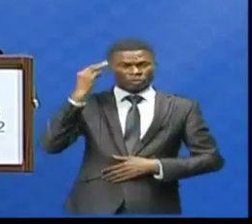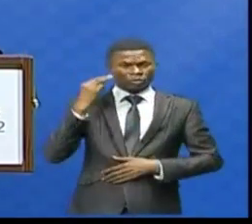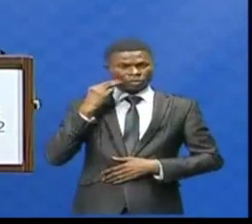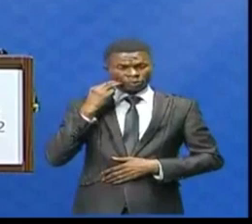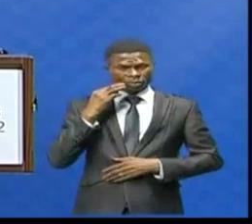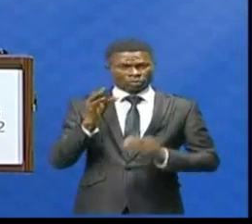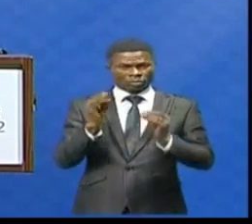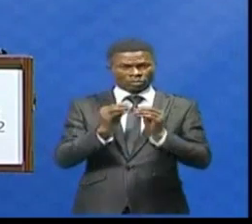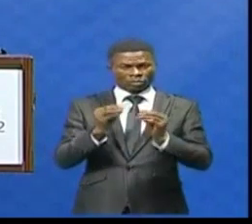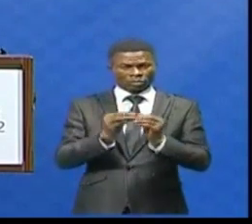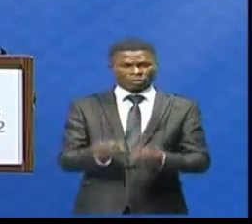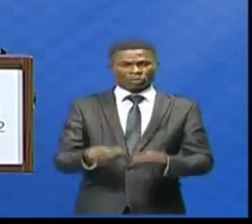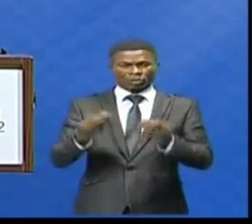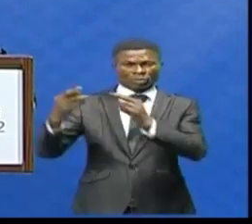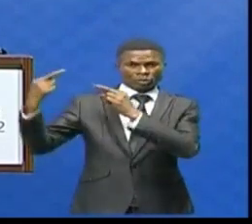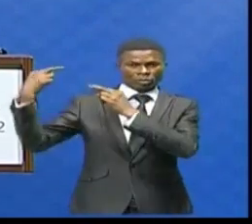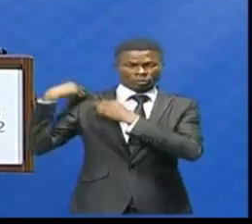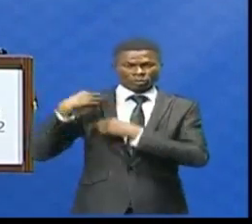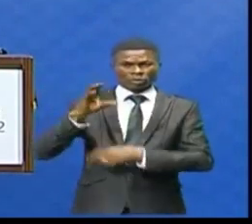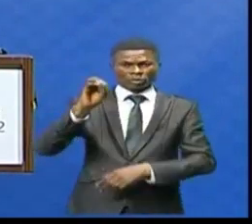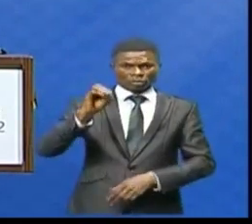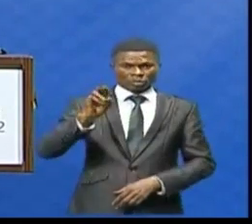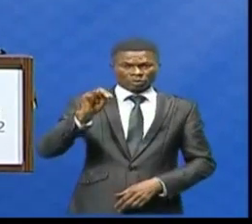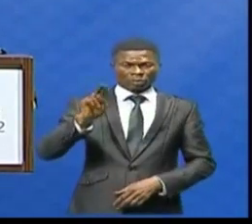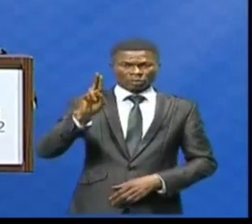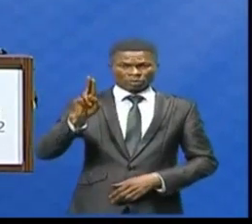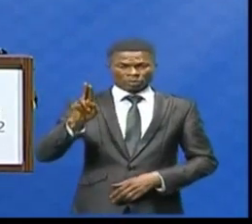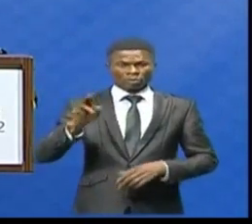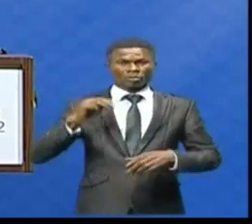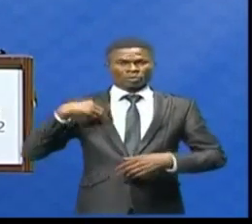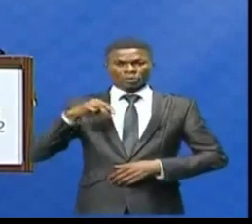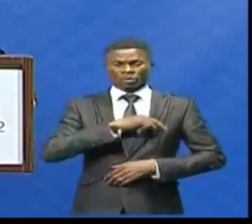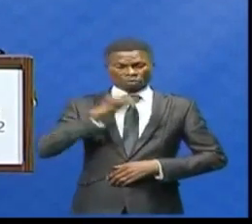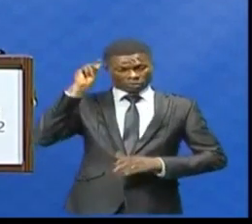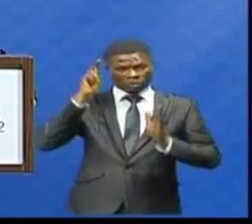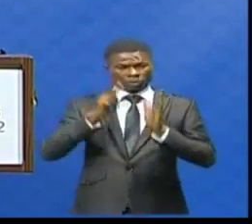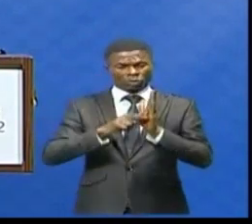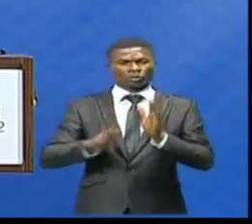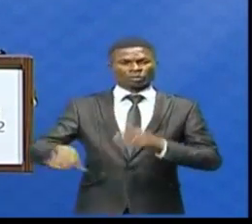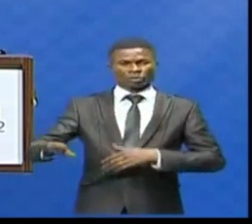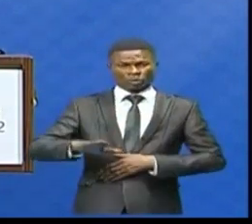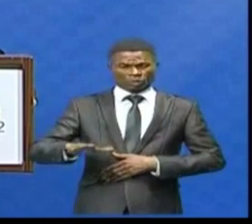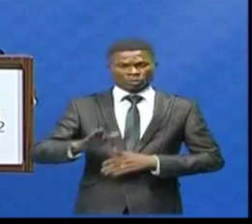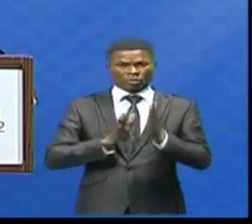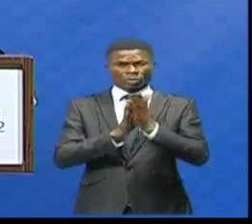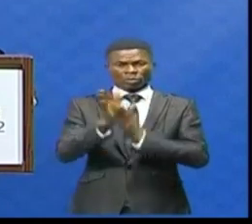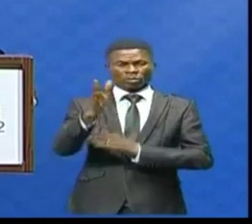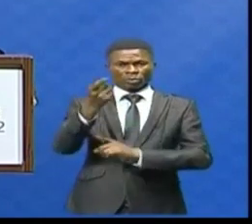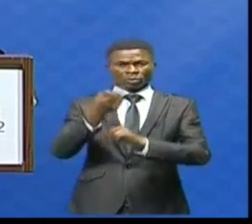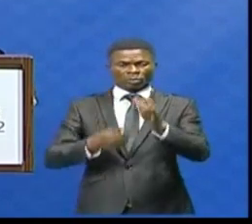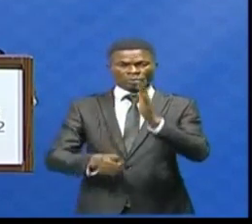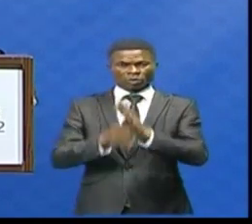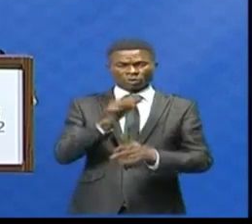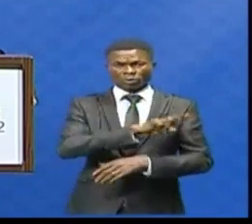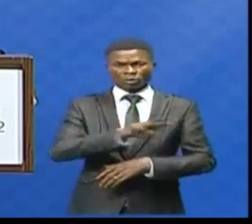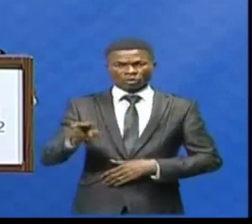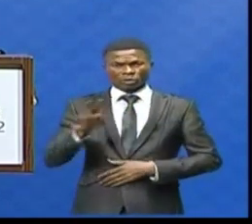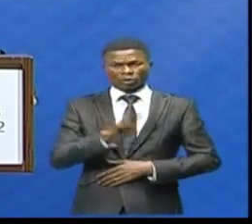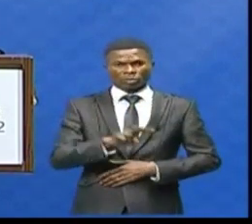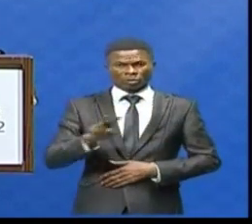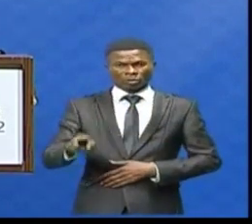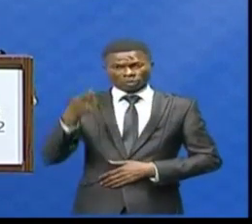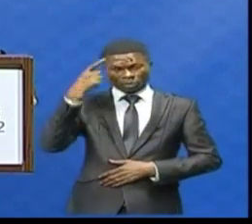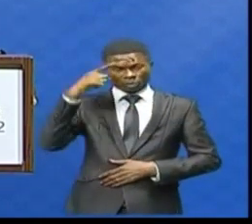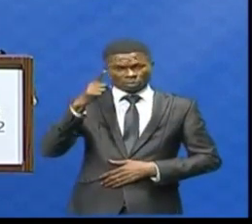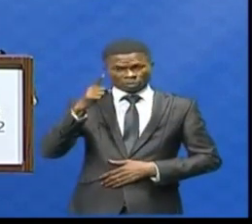réuni des responsables de la Monusco et de membres du Gouvernement de la République les 15 novembre 2022 pour